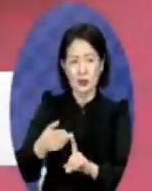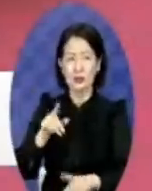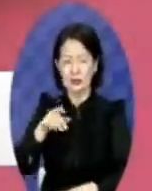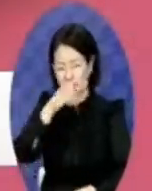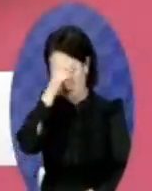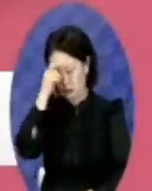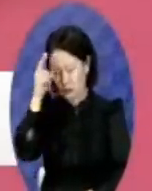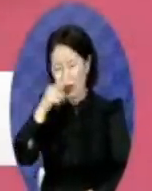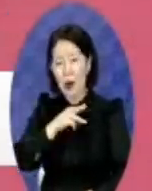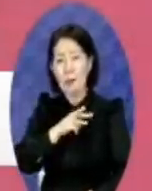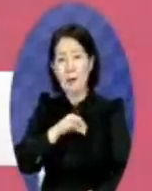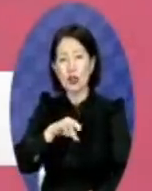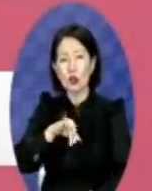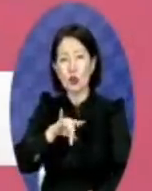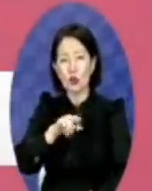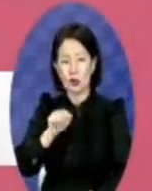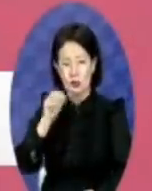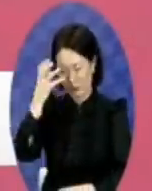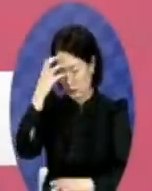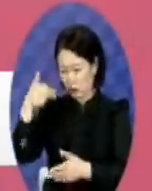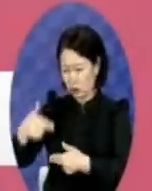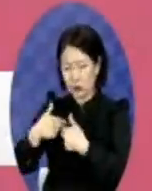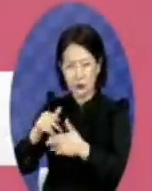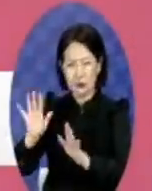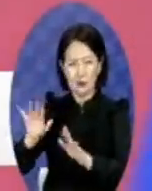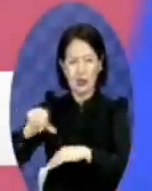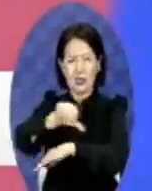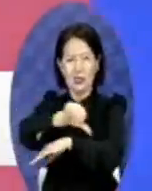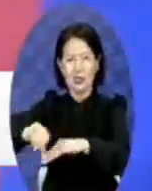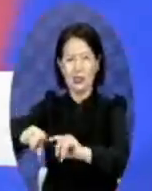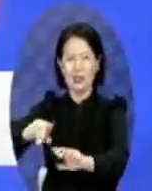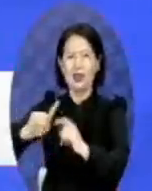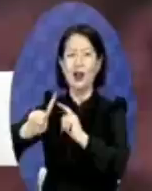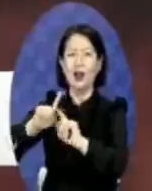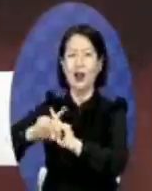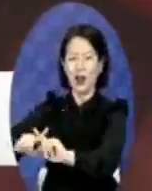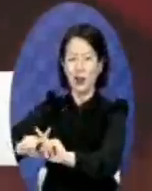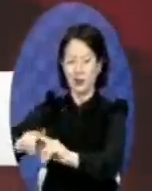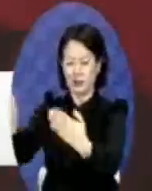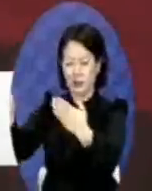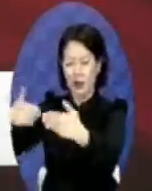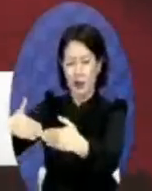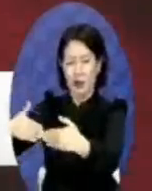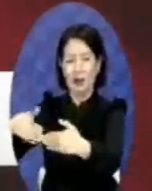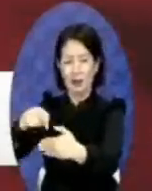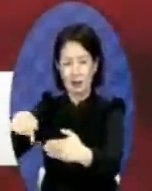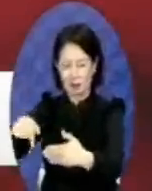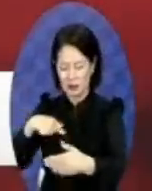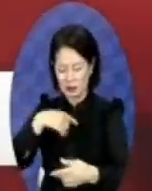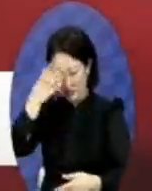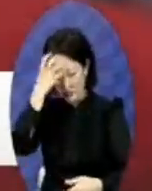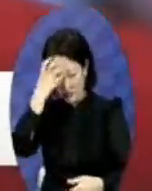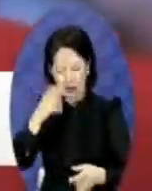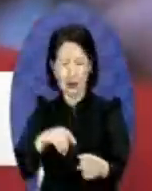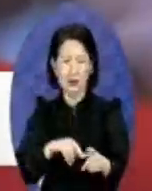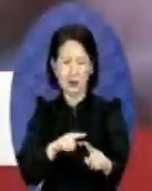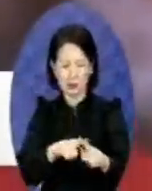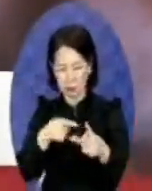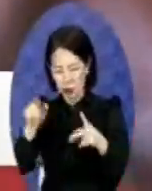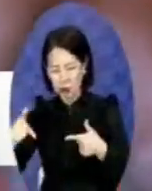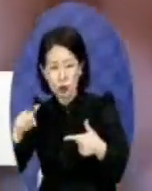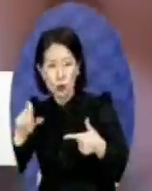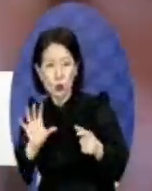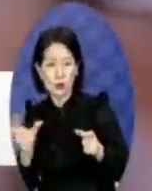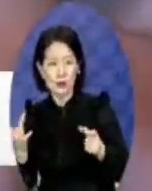газар гадны тусламжийг авахаас татгалзаж хилдээ хаалт тавиад байгаа. За үүнээс болоод бас засгийн газар болоод сөрөг хүчний хооронд бол